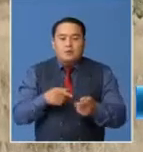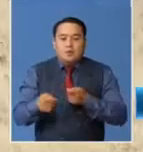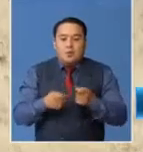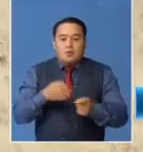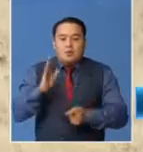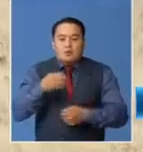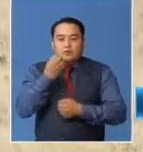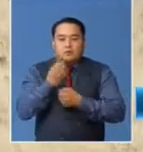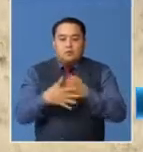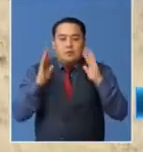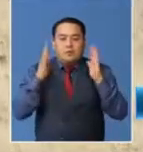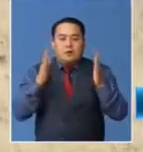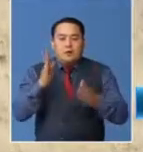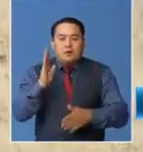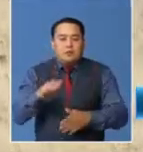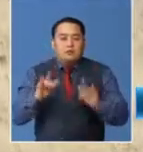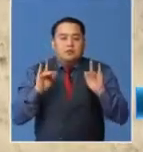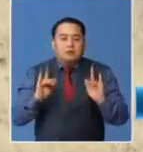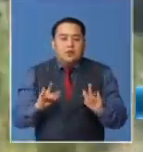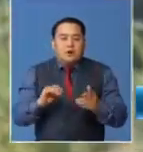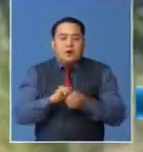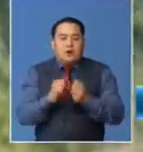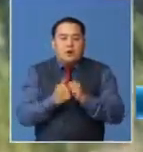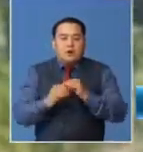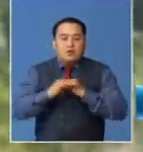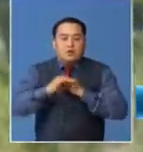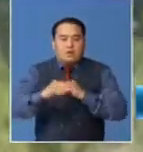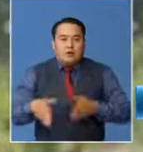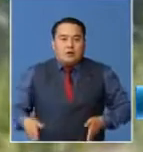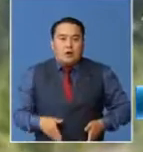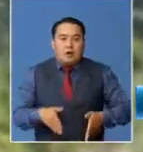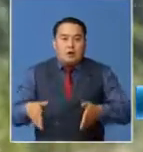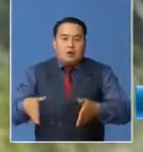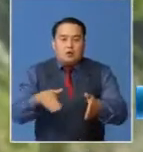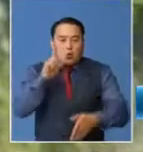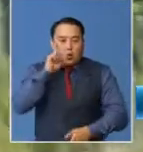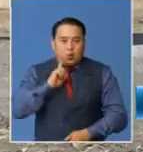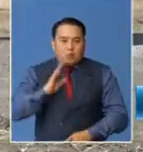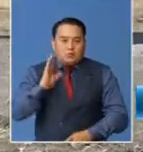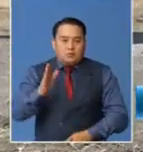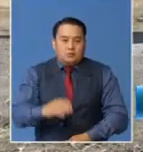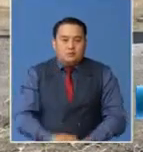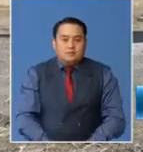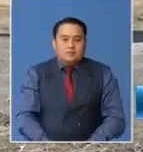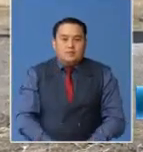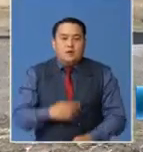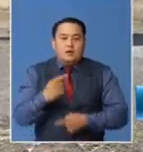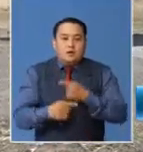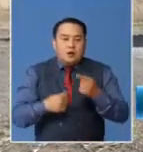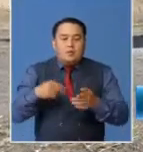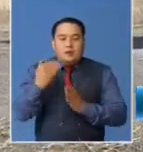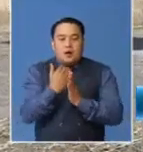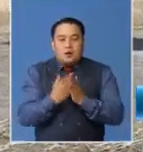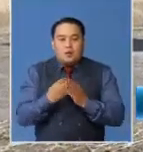ближайшее время в Центральном парке появятся скамейки, асфальтированные дорожки и многие другие удобства для сельчан. В последующие годы в